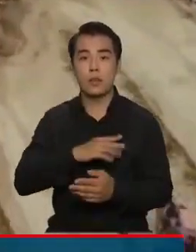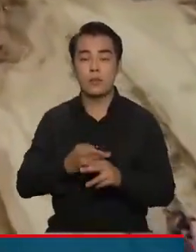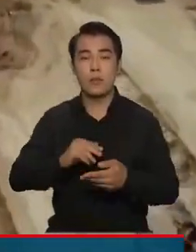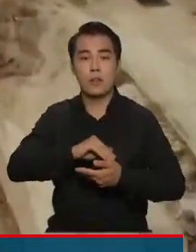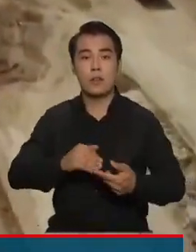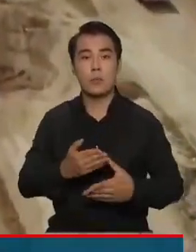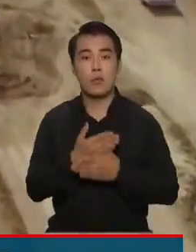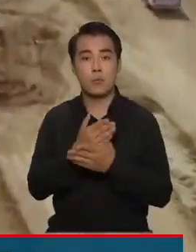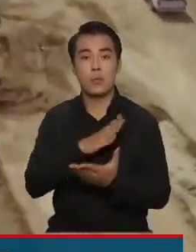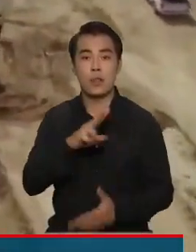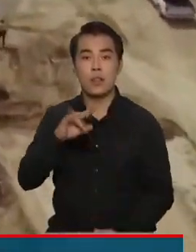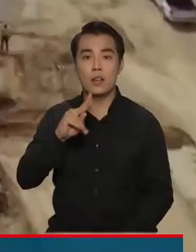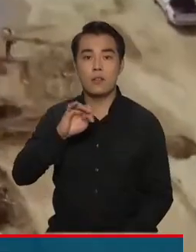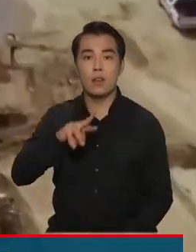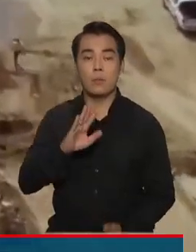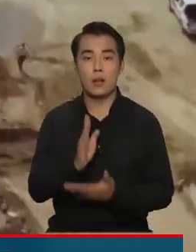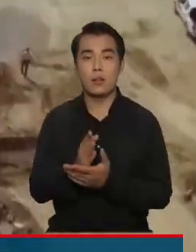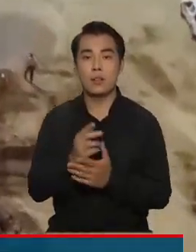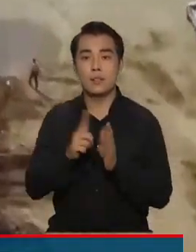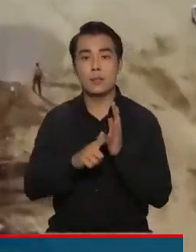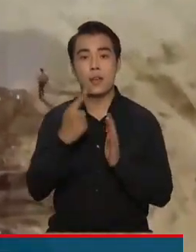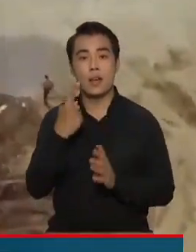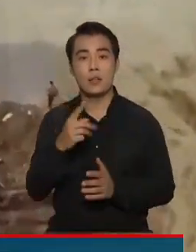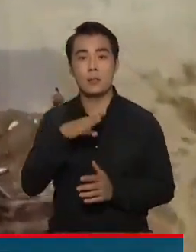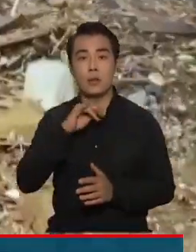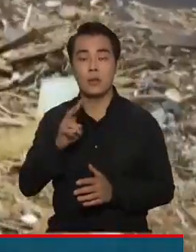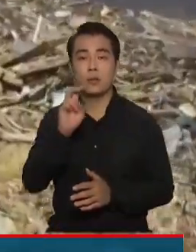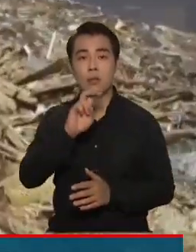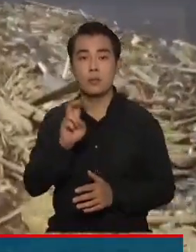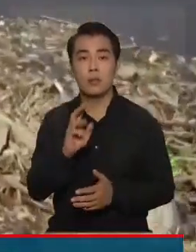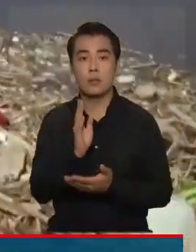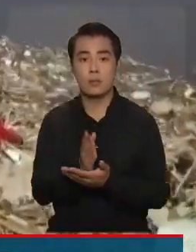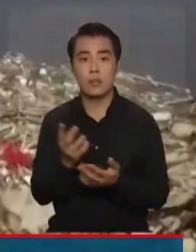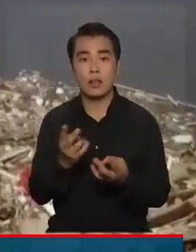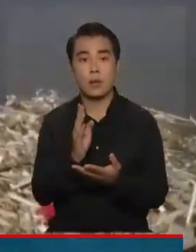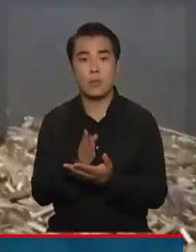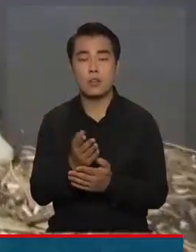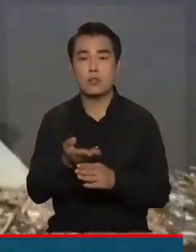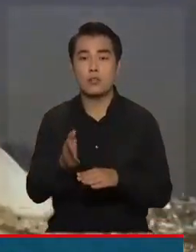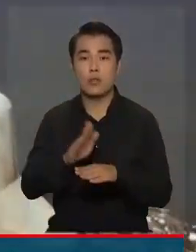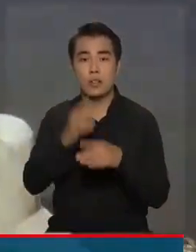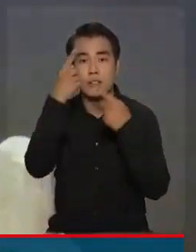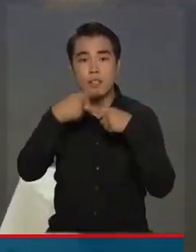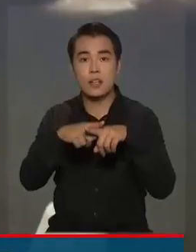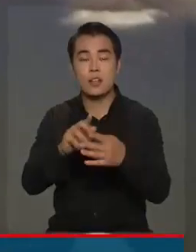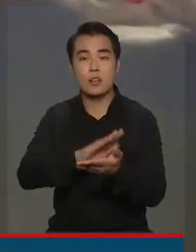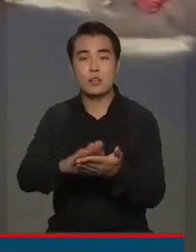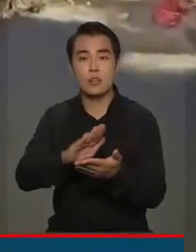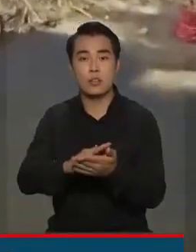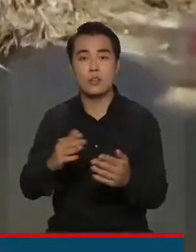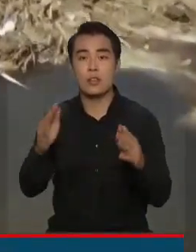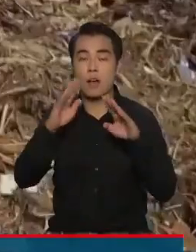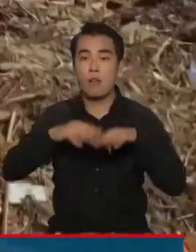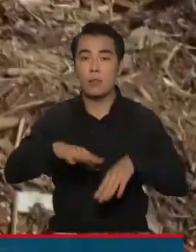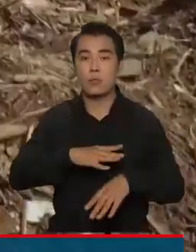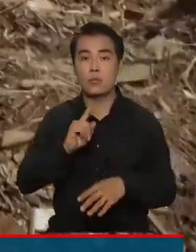призыв о помощи. Ливии требуется более 71 миллиона долларов тяжелая техника для расчистки завалов. А пока